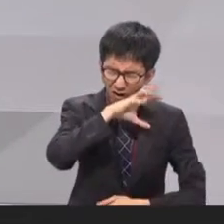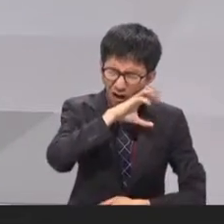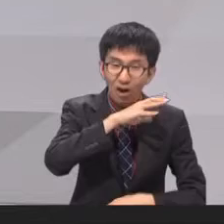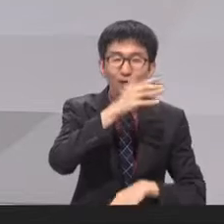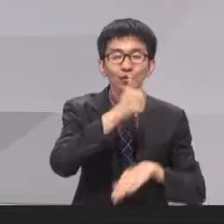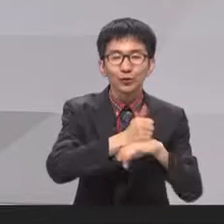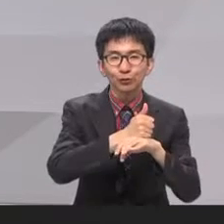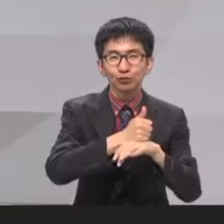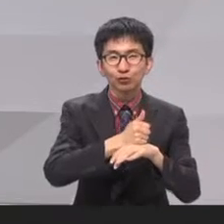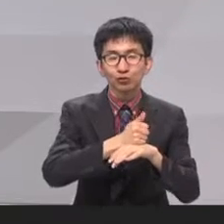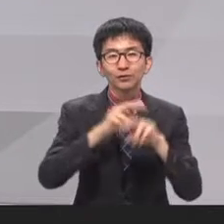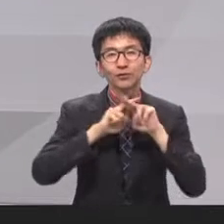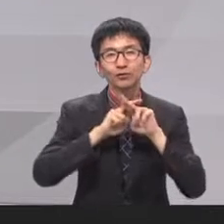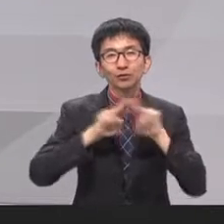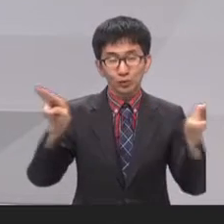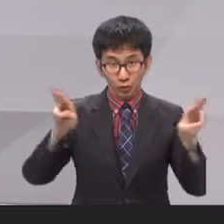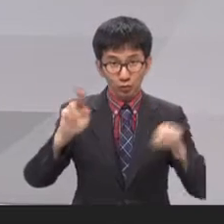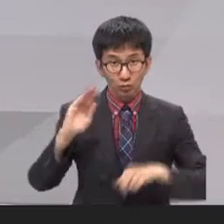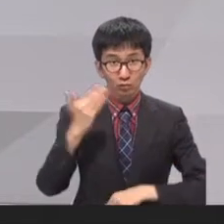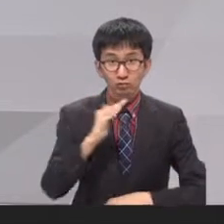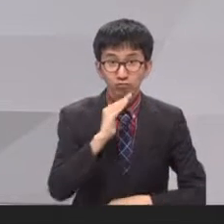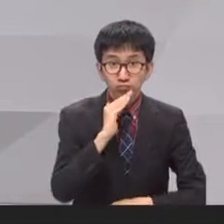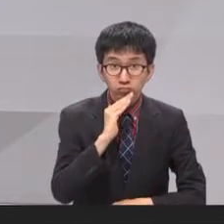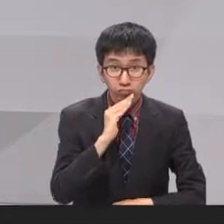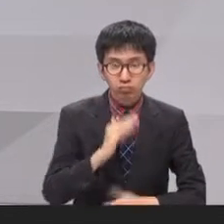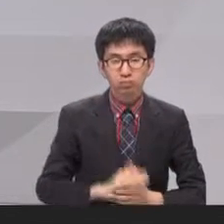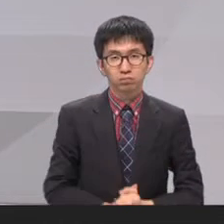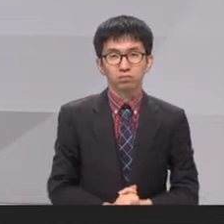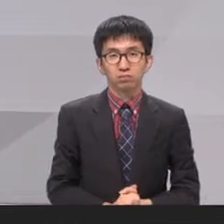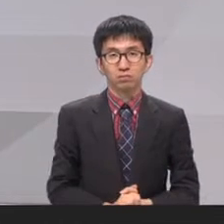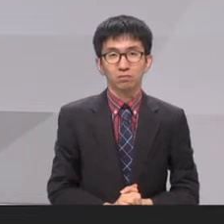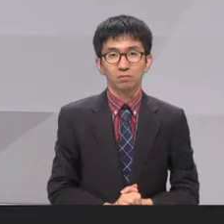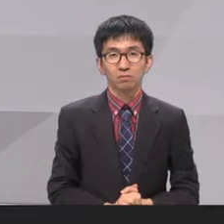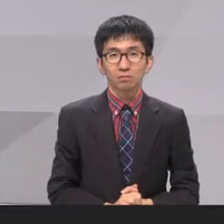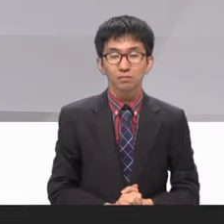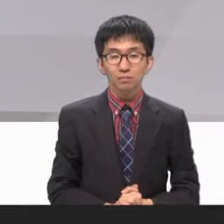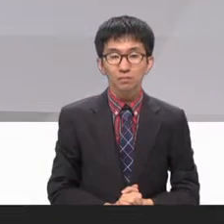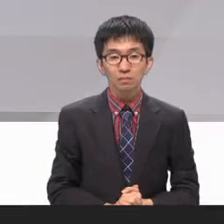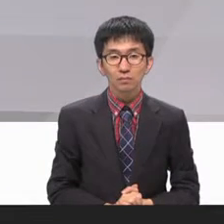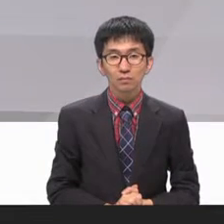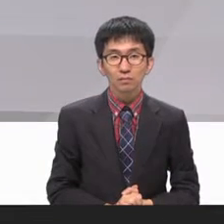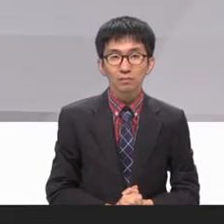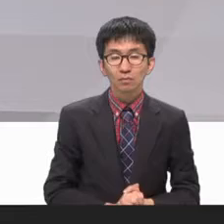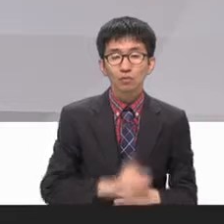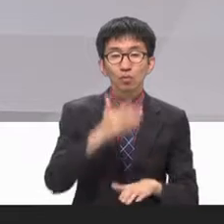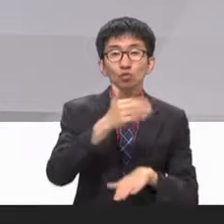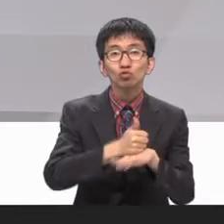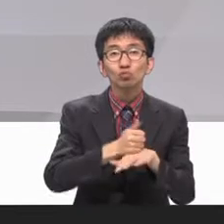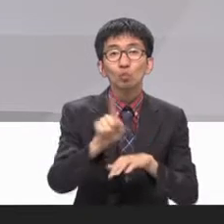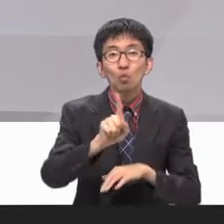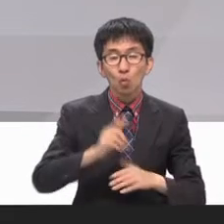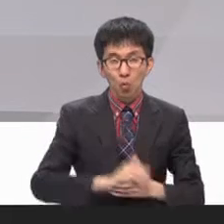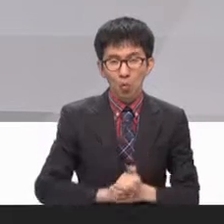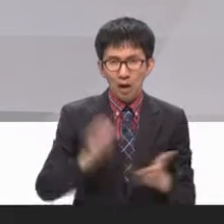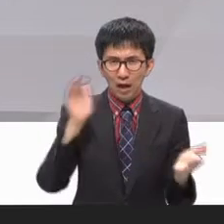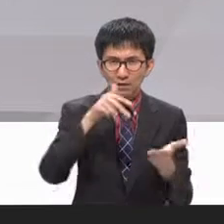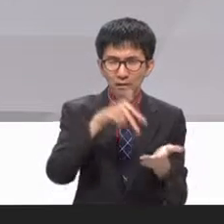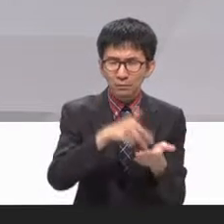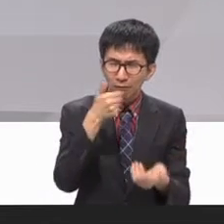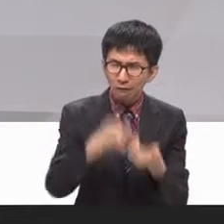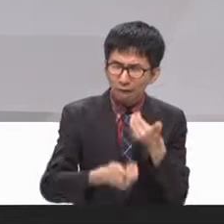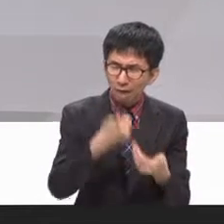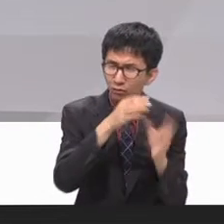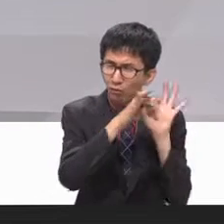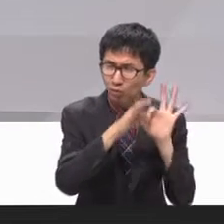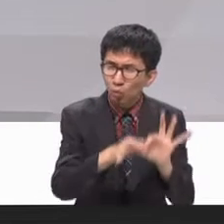이화 여대 이미래 라이프 대학 설립 백지화가 되긴 됐거든요 그럼에도 학생들의 이 갈등 계속